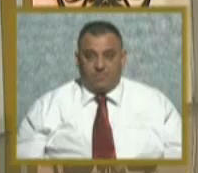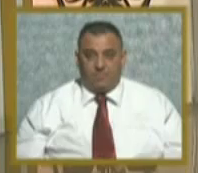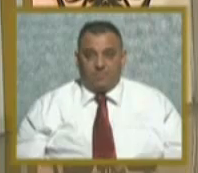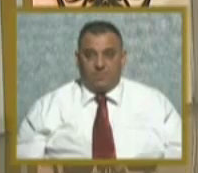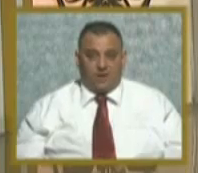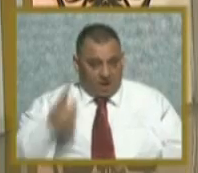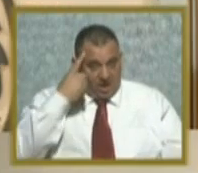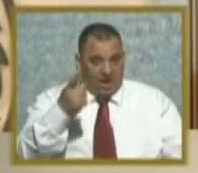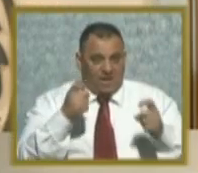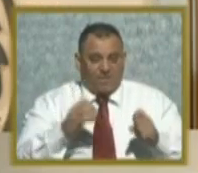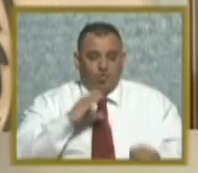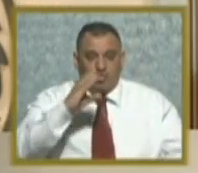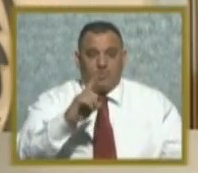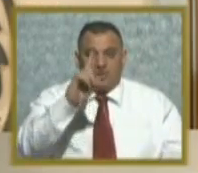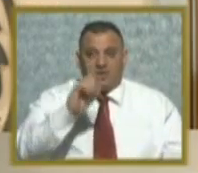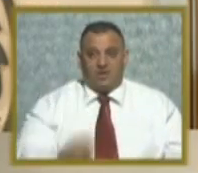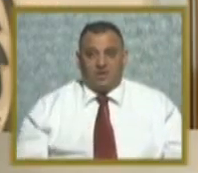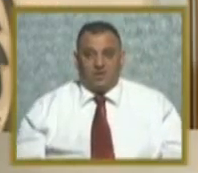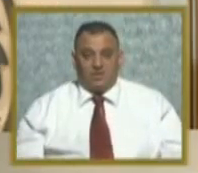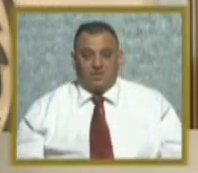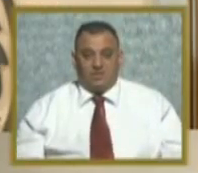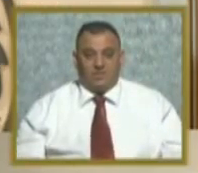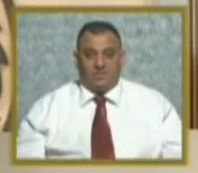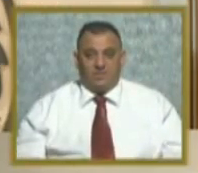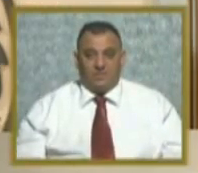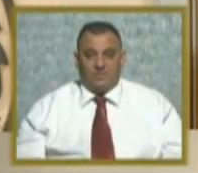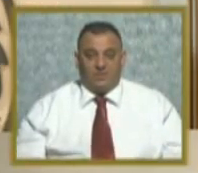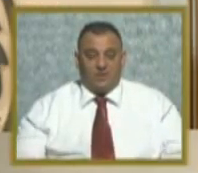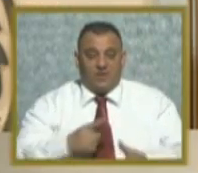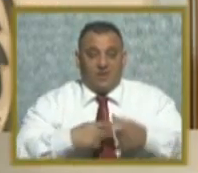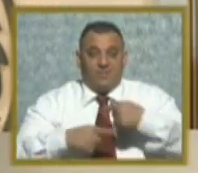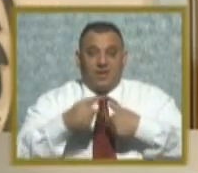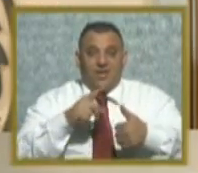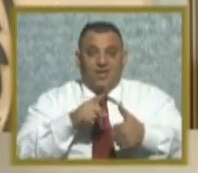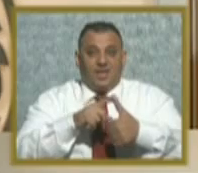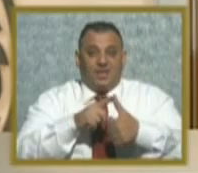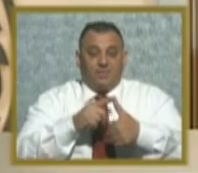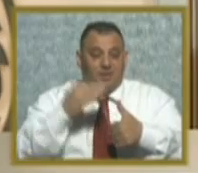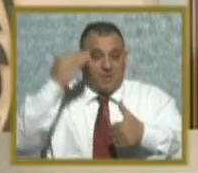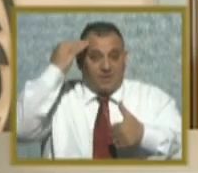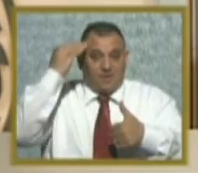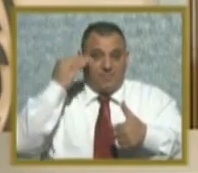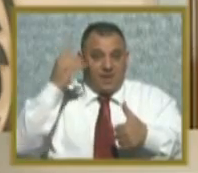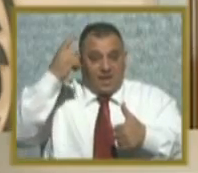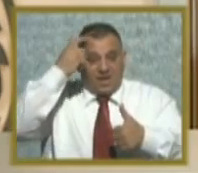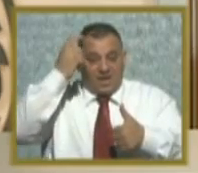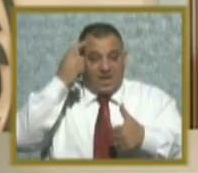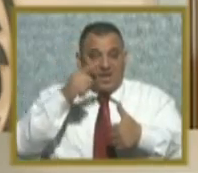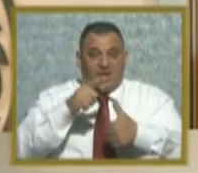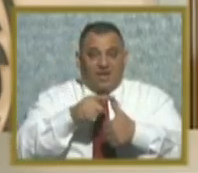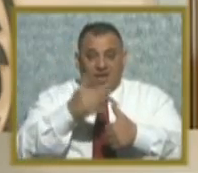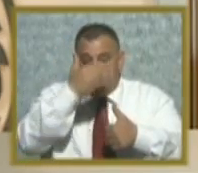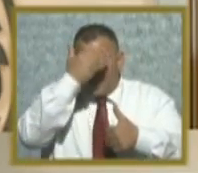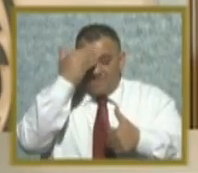أنا فهمت السؤال. طيب أرجع إلى الأخت فاطمة من رأس الخيمة تقول بأنها تحفظ